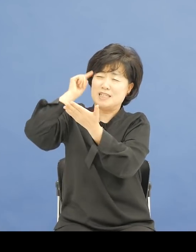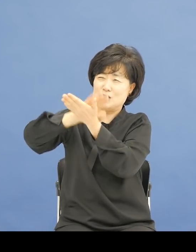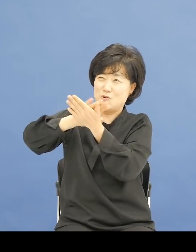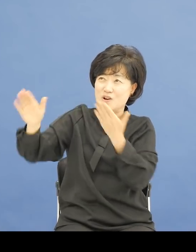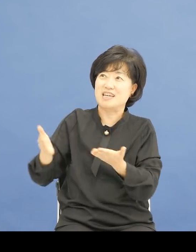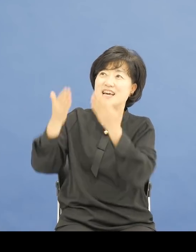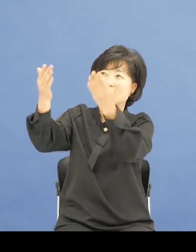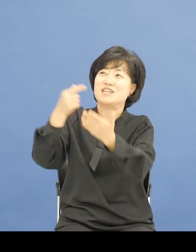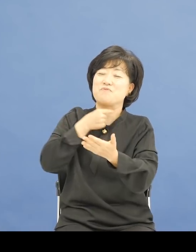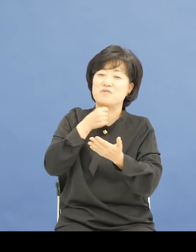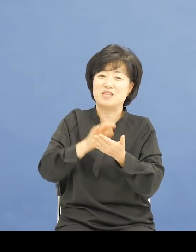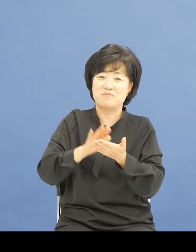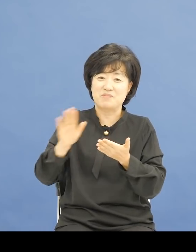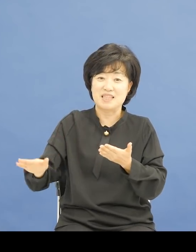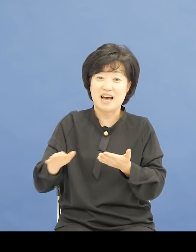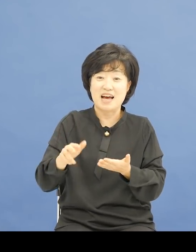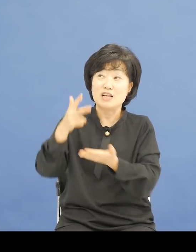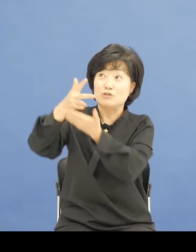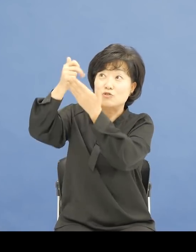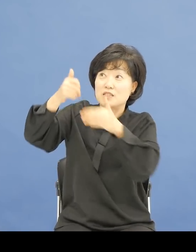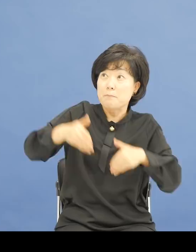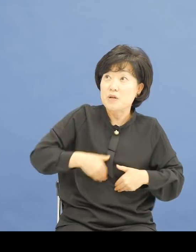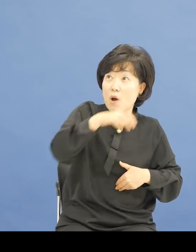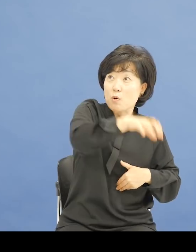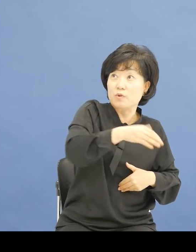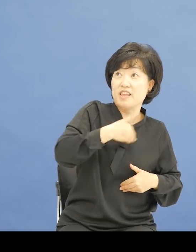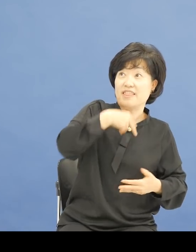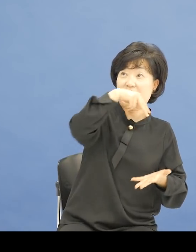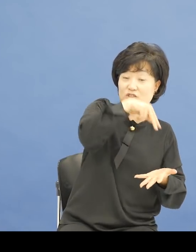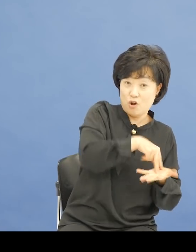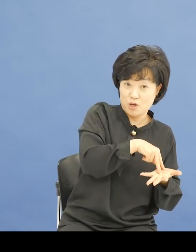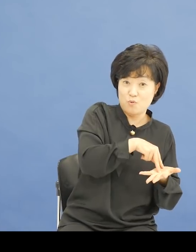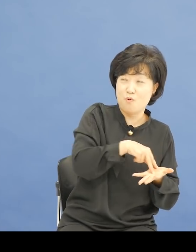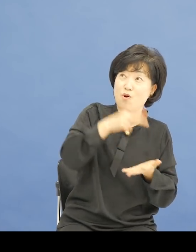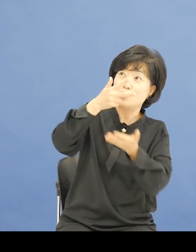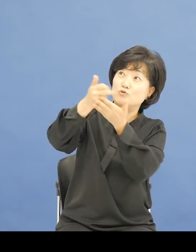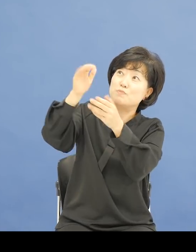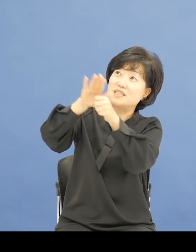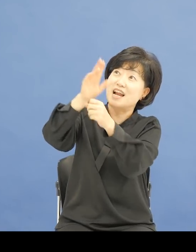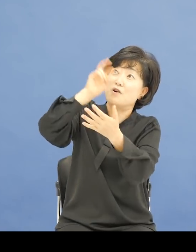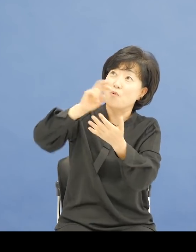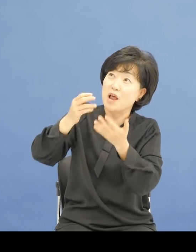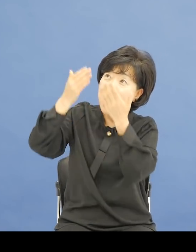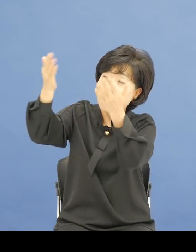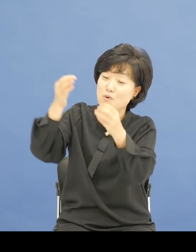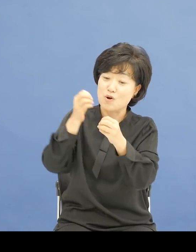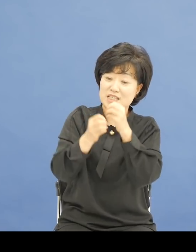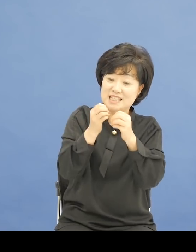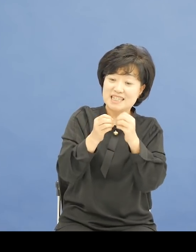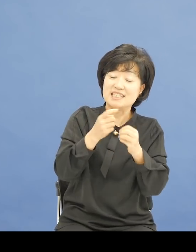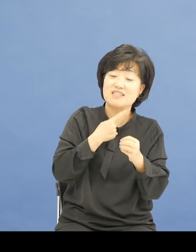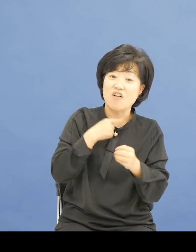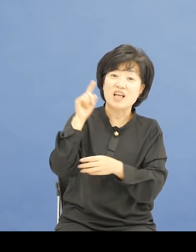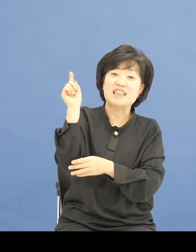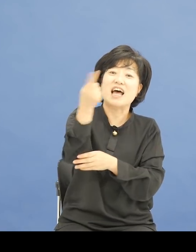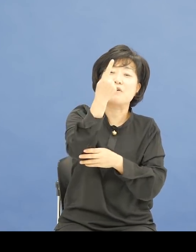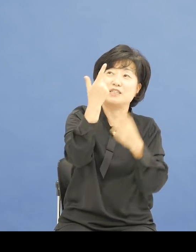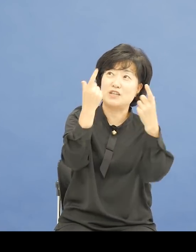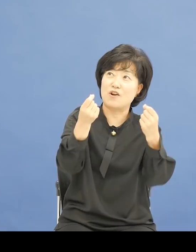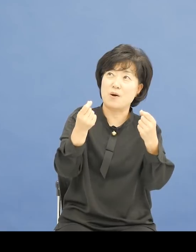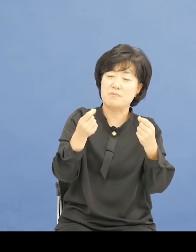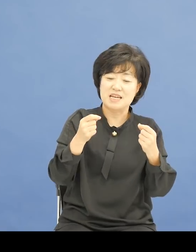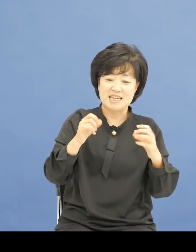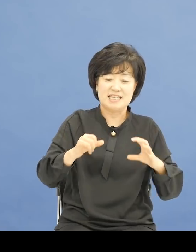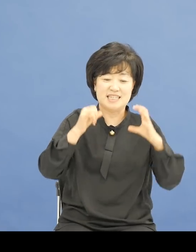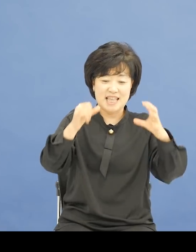시원케 해드리기를 원합니다. 주께서 필요로 하신 곳에 내가 서 있게 하시고 주님의 사랑을 노래하고 시를 쓰던 다윗처럼 이